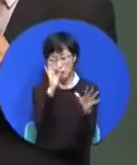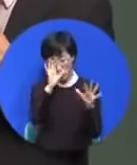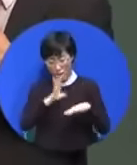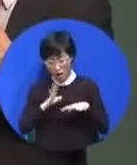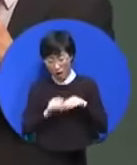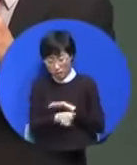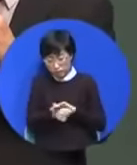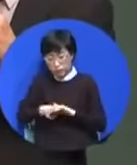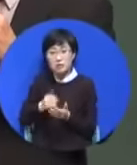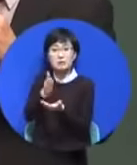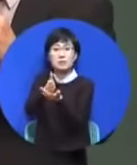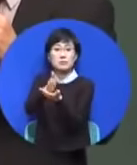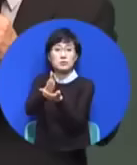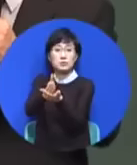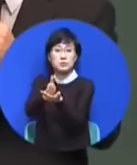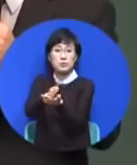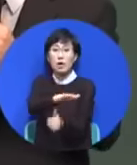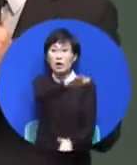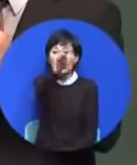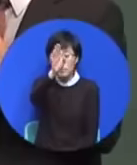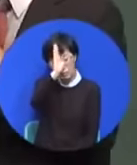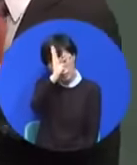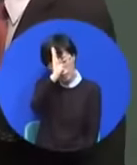든자 있습니까 두려워하지